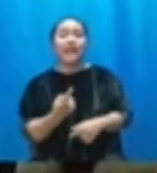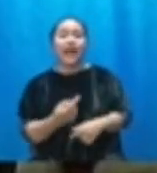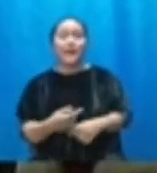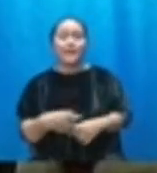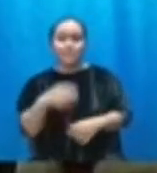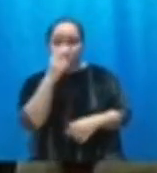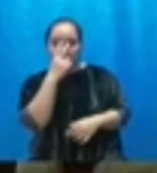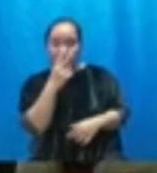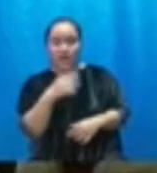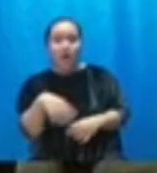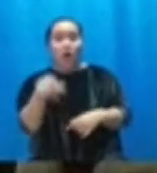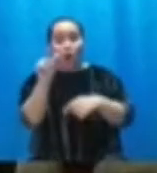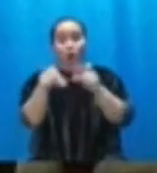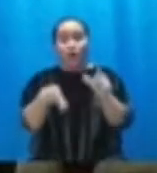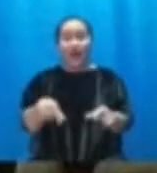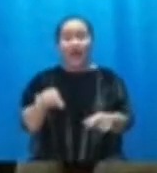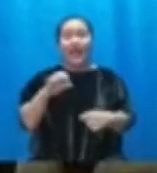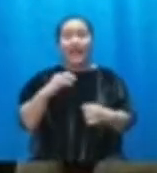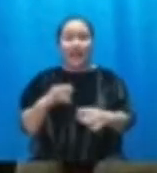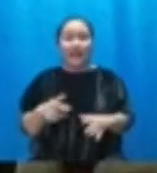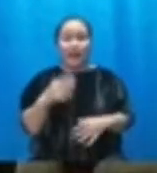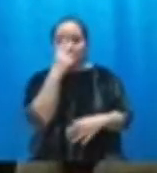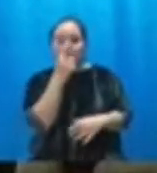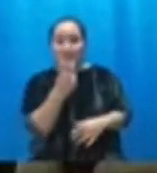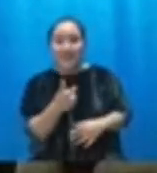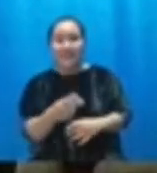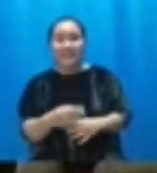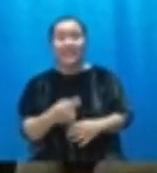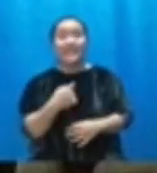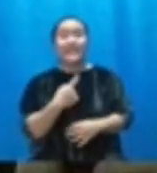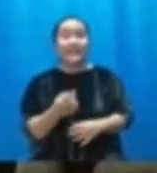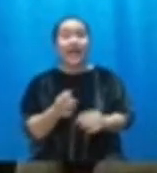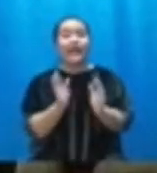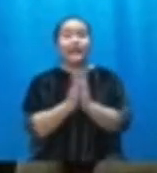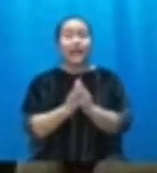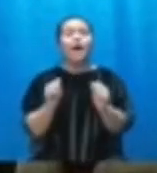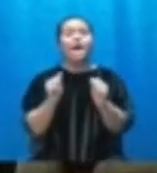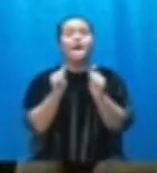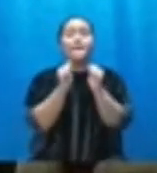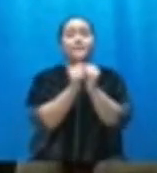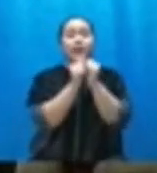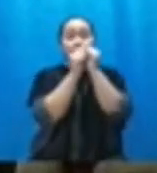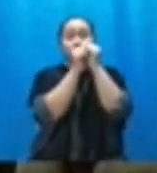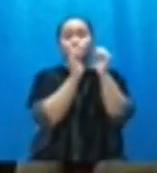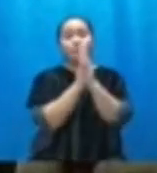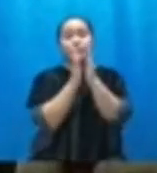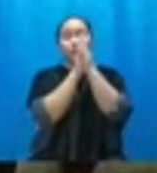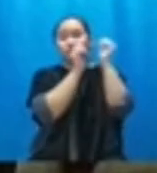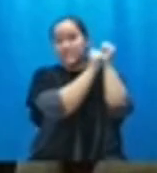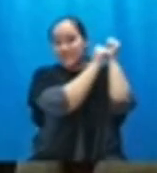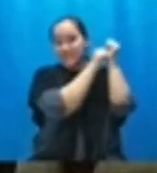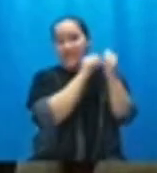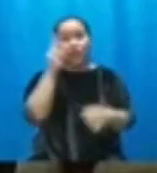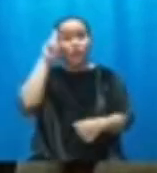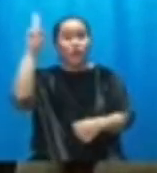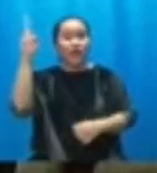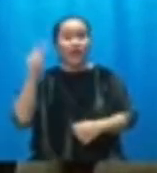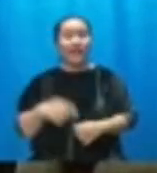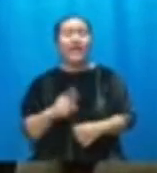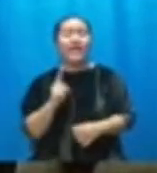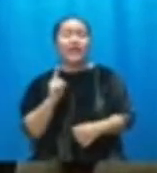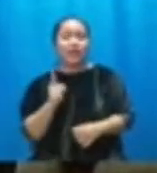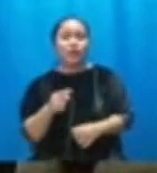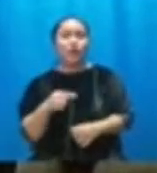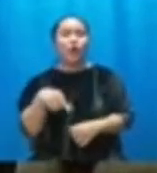melihat perbuatan baik kita dan memuji Tuhan Yang Maha baik Itulah orang Katolik yang